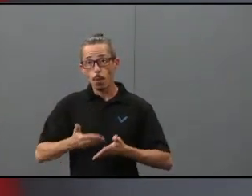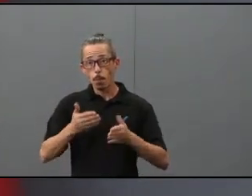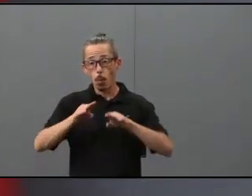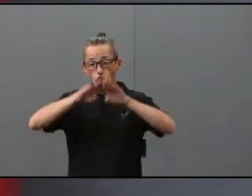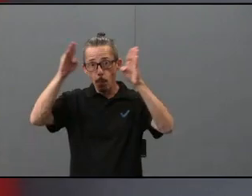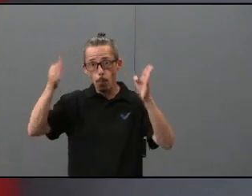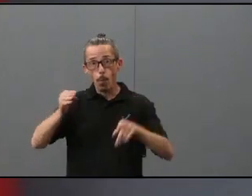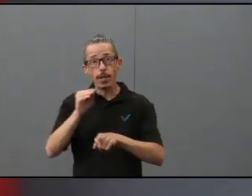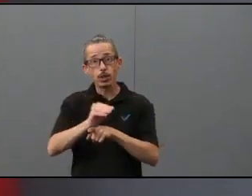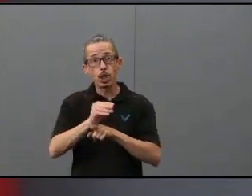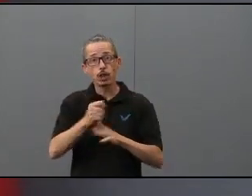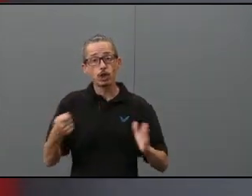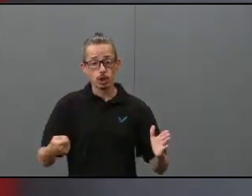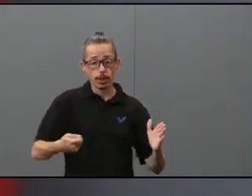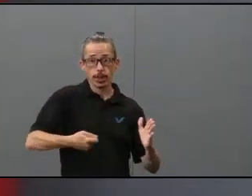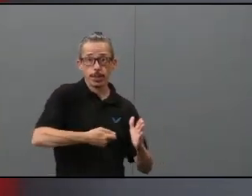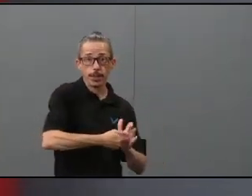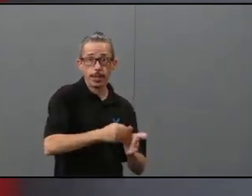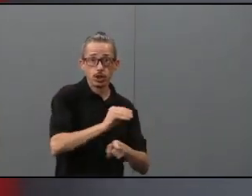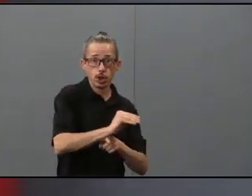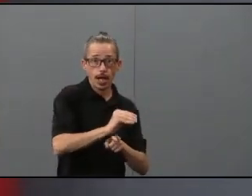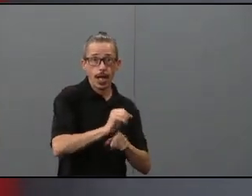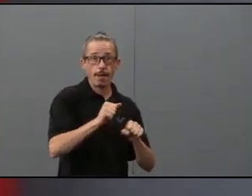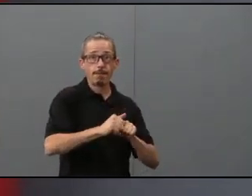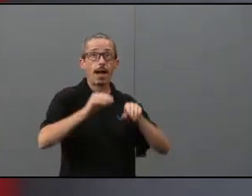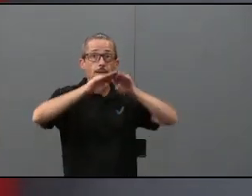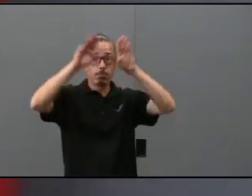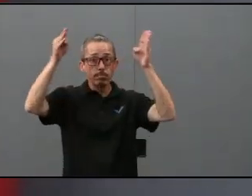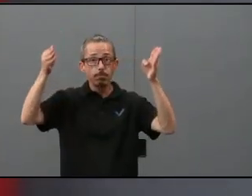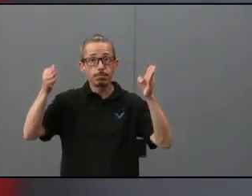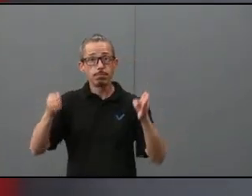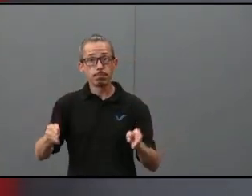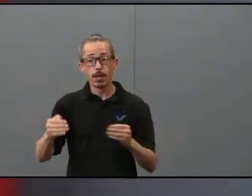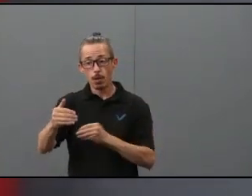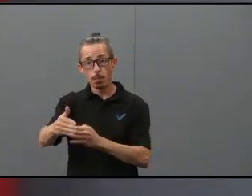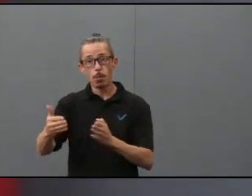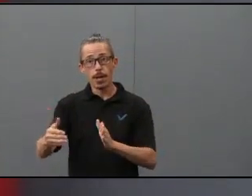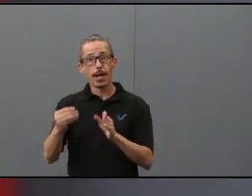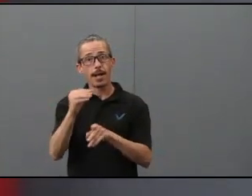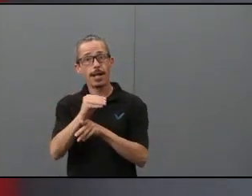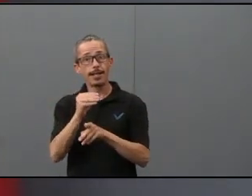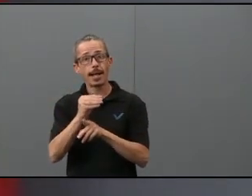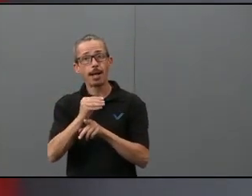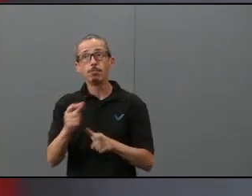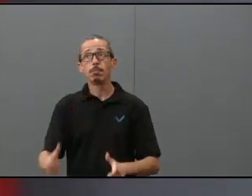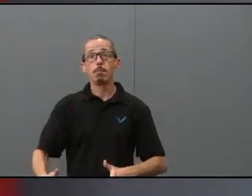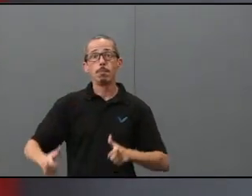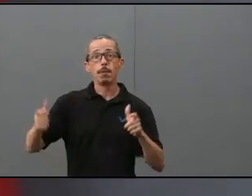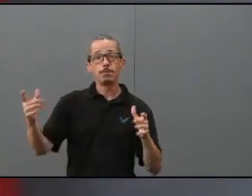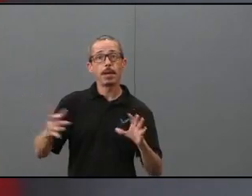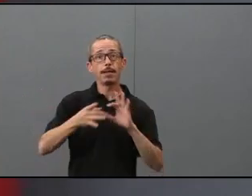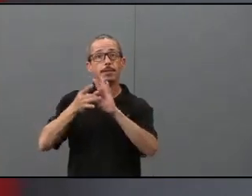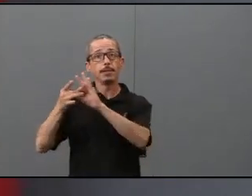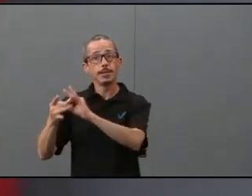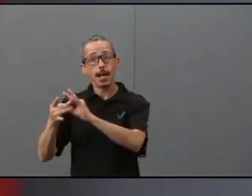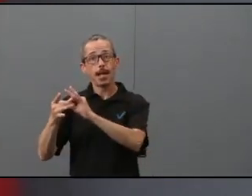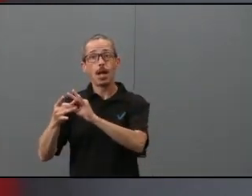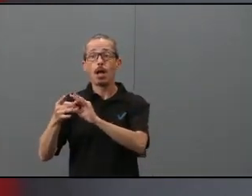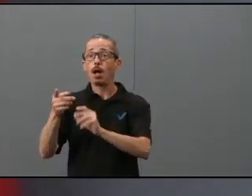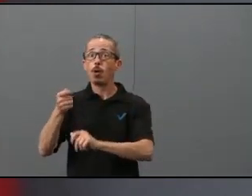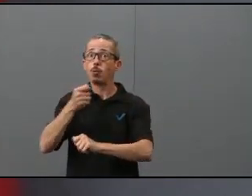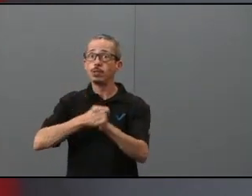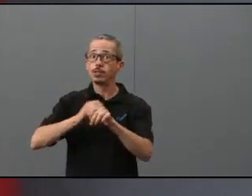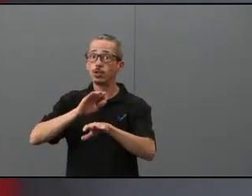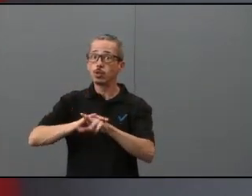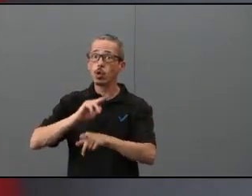recharge pour véhiculle électrique et d'un cabinet d'alimentation électrique desservant un bâtiment principal à usage commercial sur